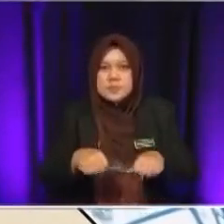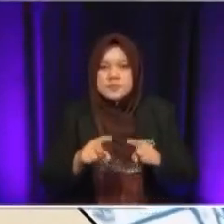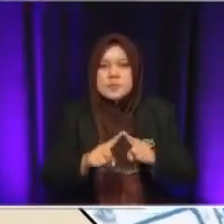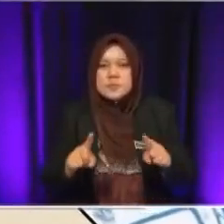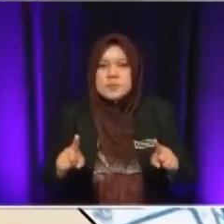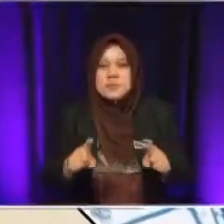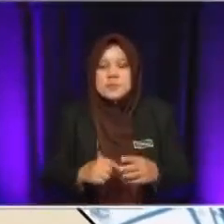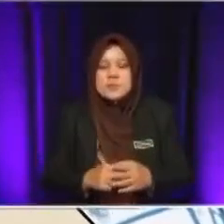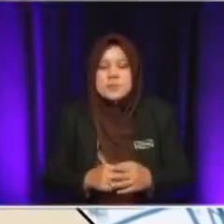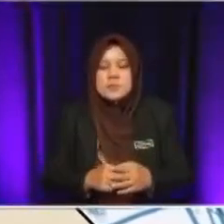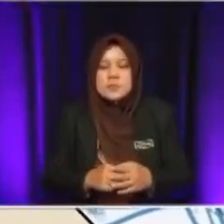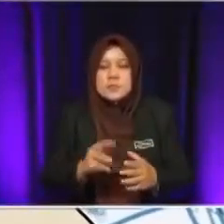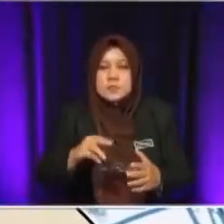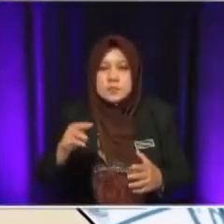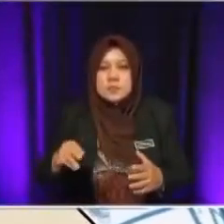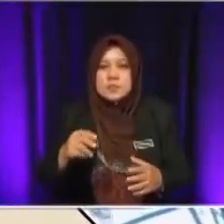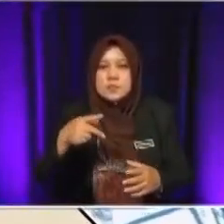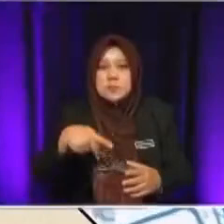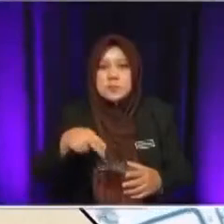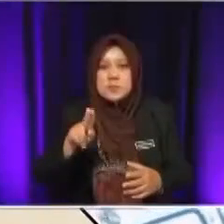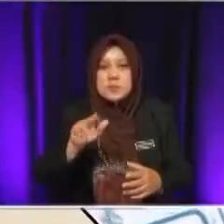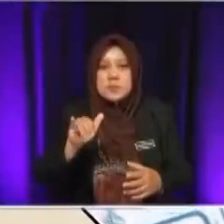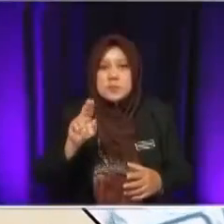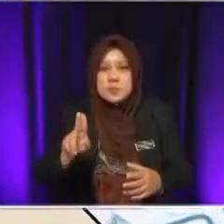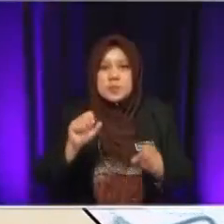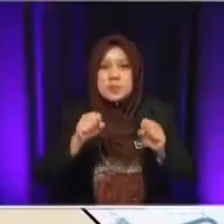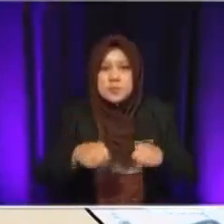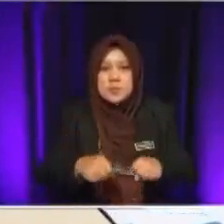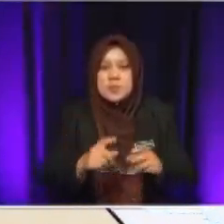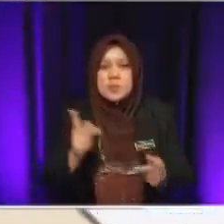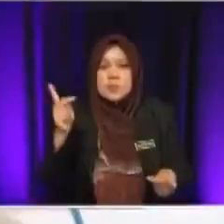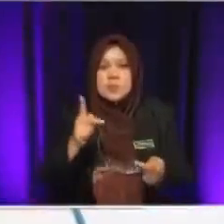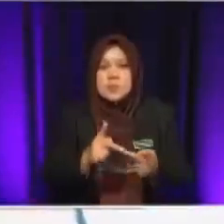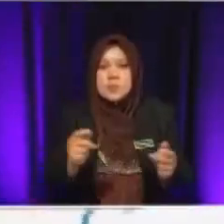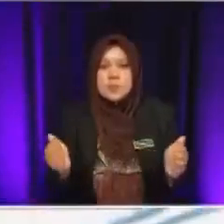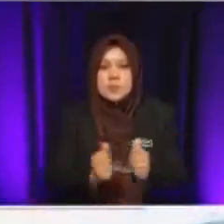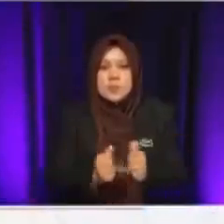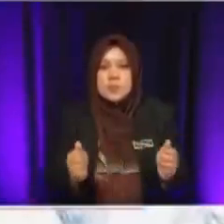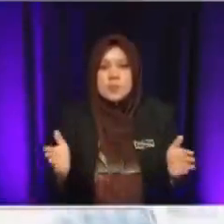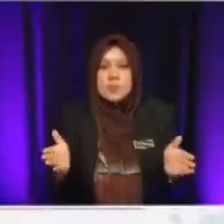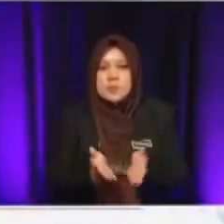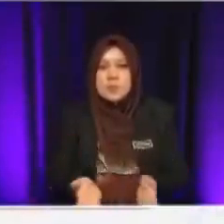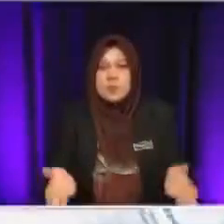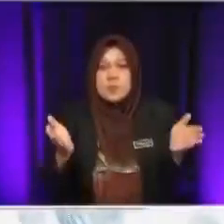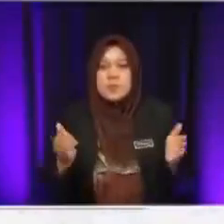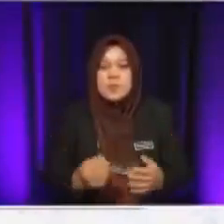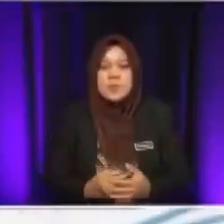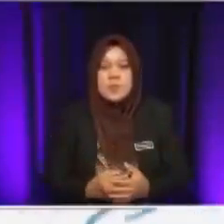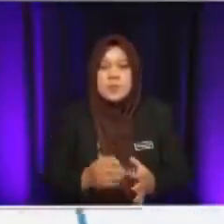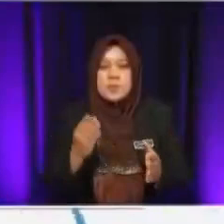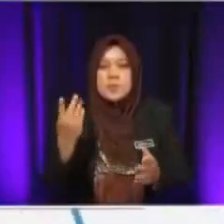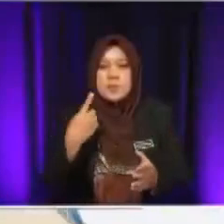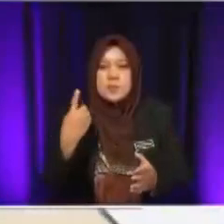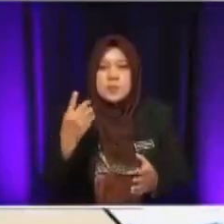pun boleh. Kalau contoh murid nak guna ikan puyuh pun boleh. Cuma pastikan sesuai dengan bekas kita. Tapi kan cikgu, selalunya kan kalau